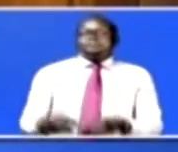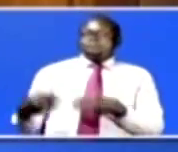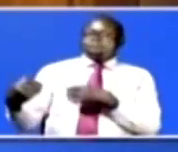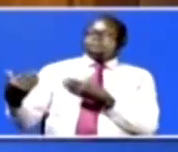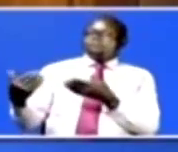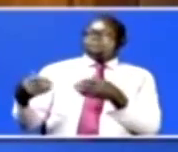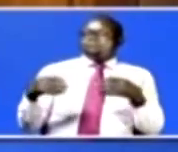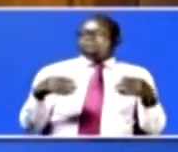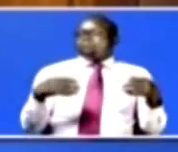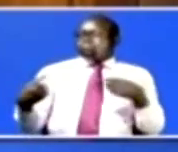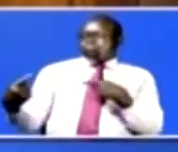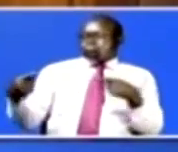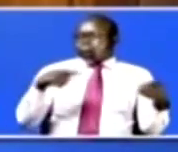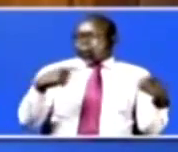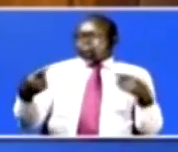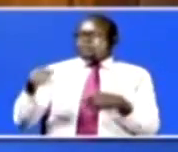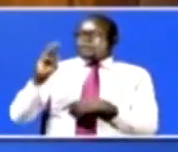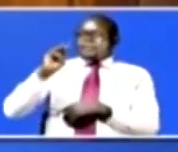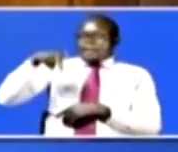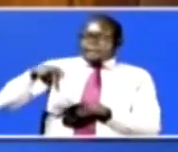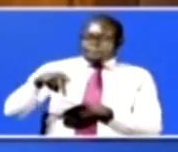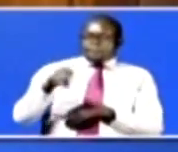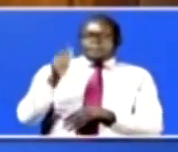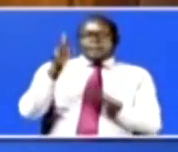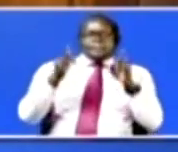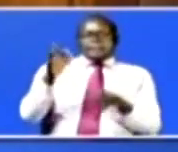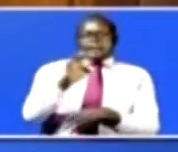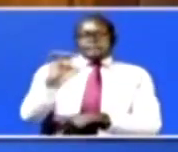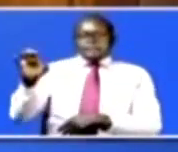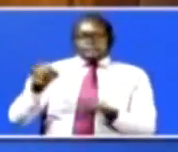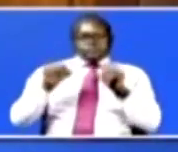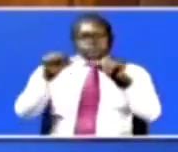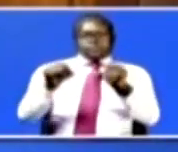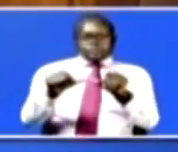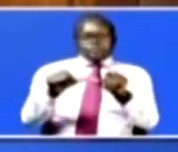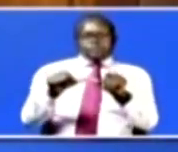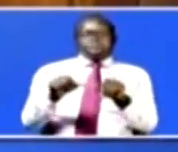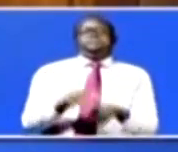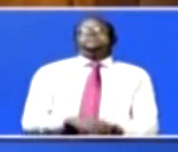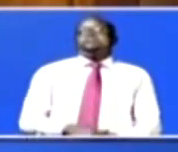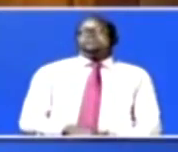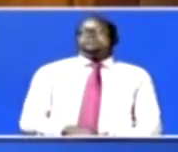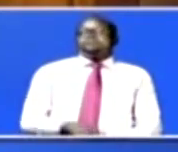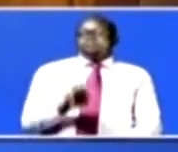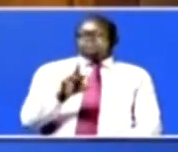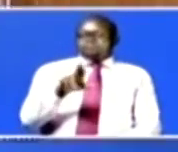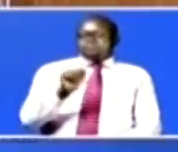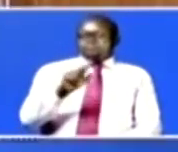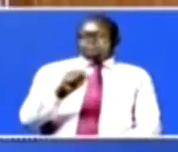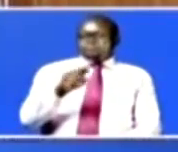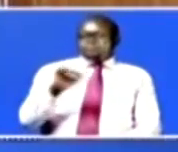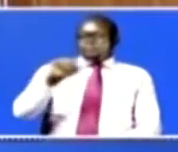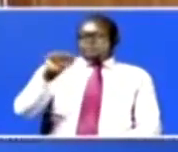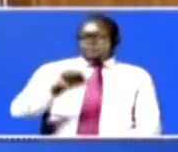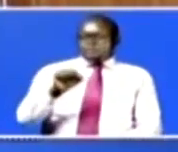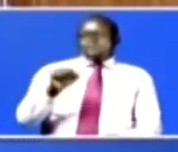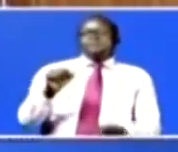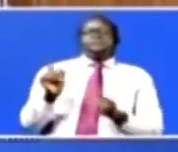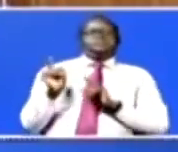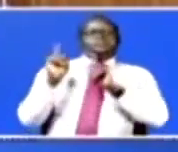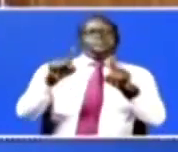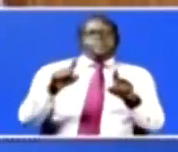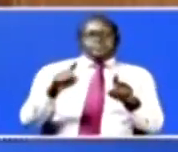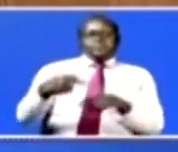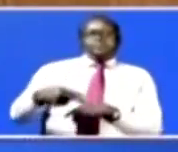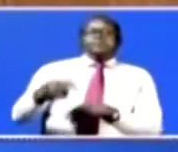Mvutano na ushindani wa ubunge Embakasi East umesalia mahakamani, Francis Murithi akipandisha vita hivi hadi huku kwenye mahakama